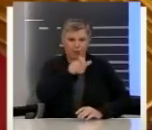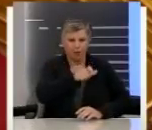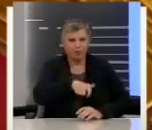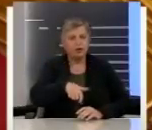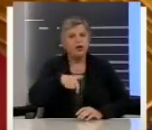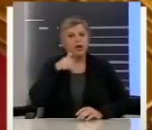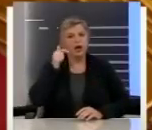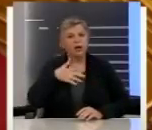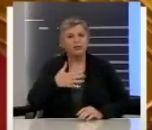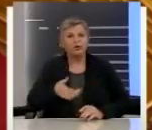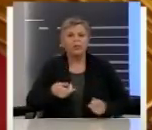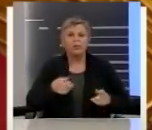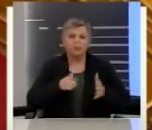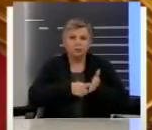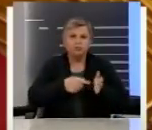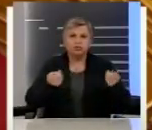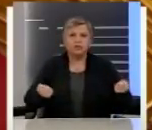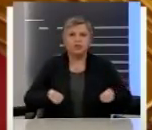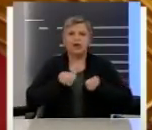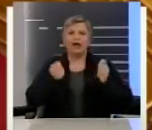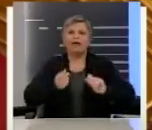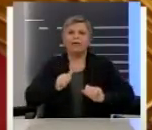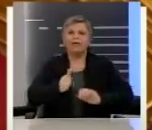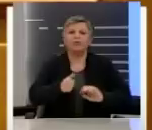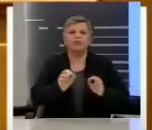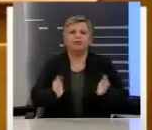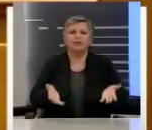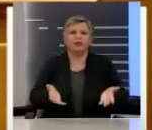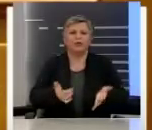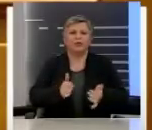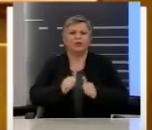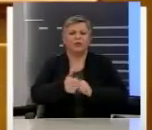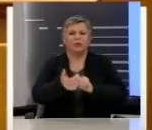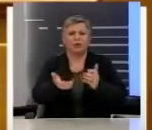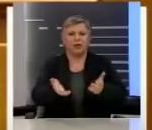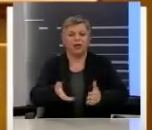σημαντικό τμήμα συμπολιτών μας που για δεκαετίες